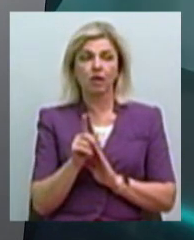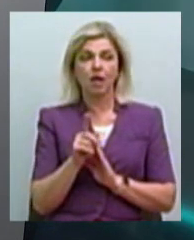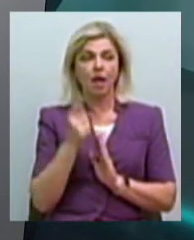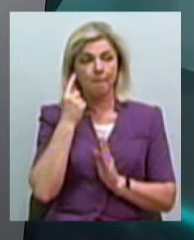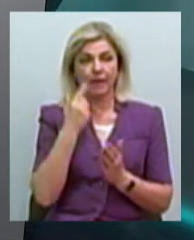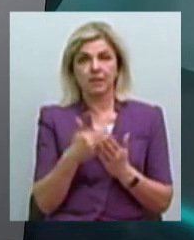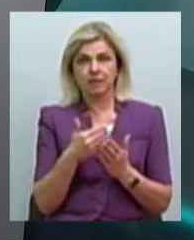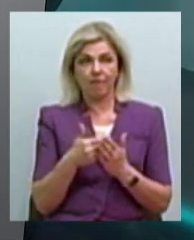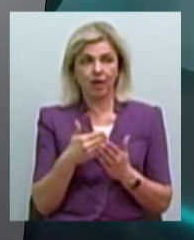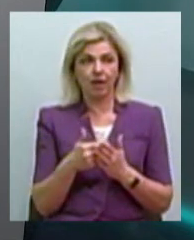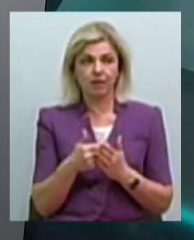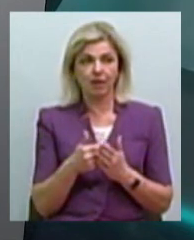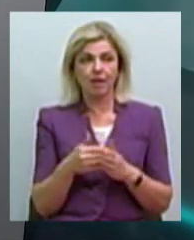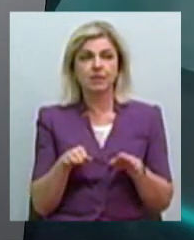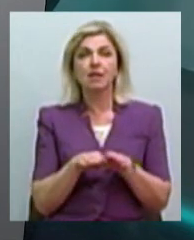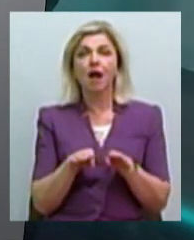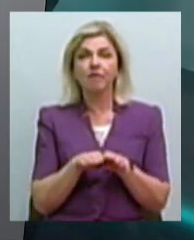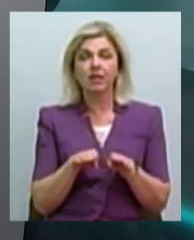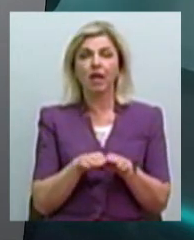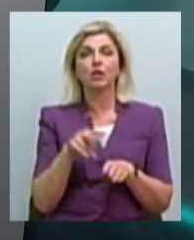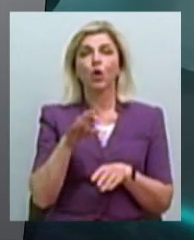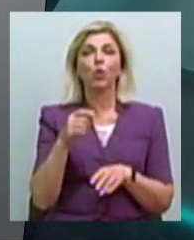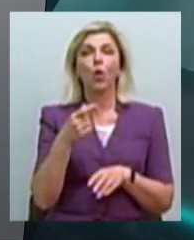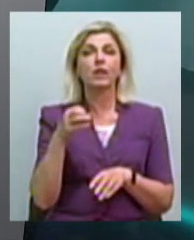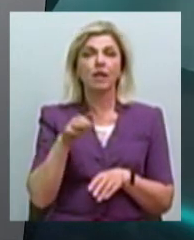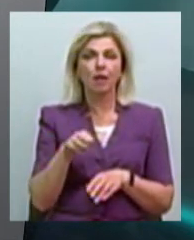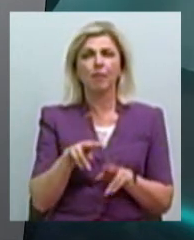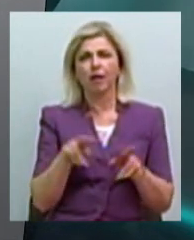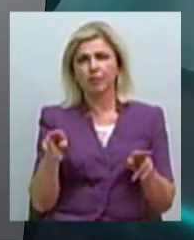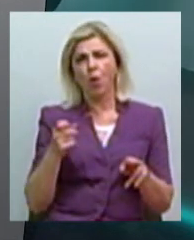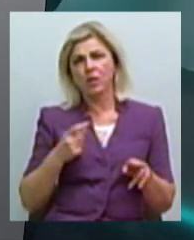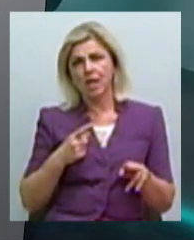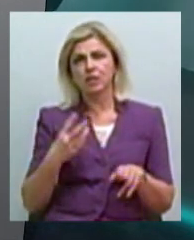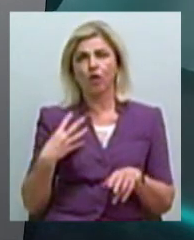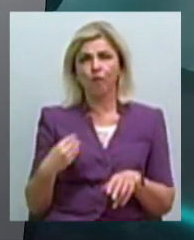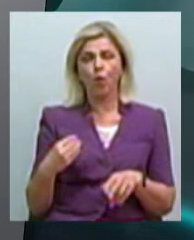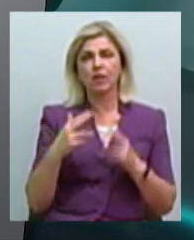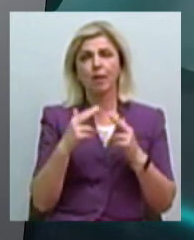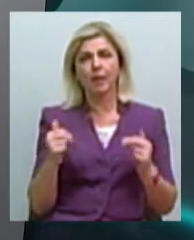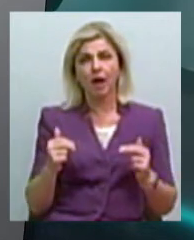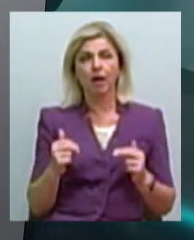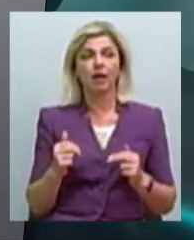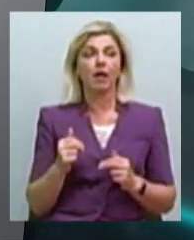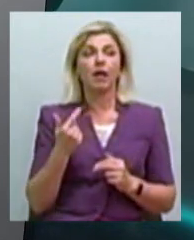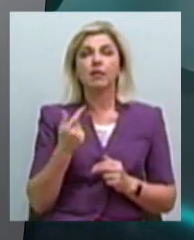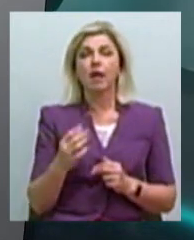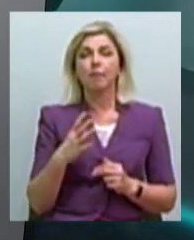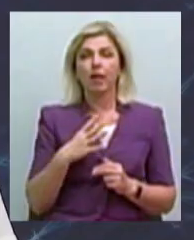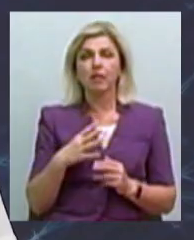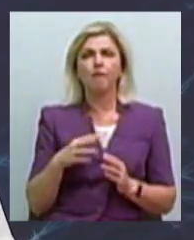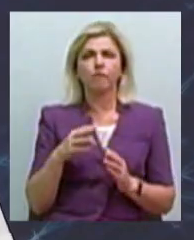представлении, в сравнении с логотипами тех же Одессы, Львова, Днепра, в которые было